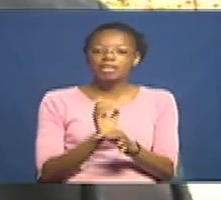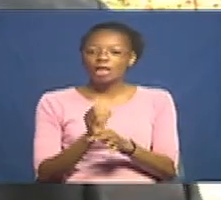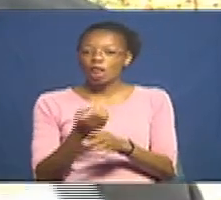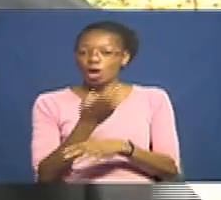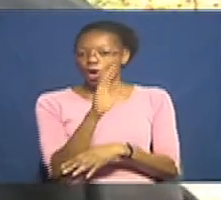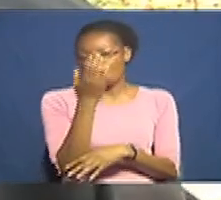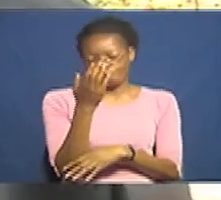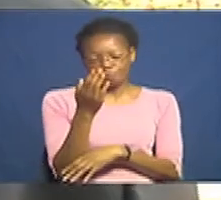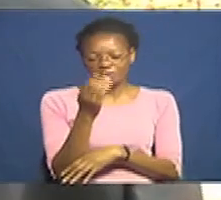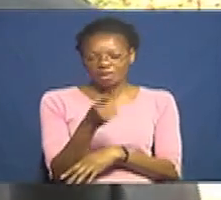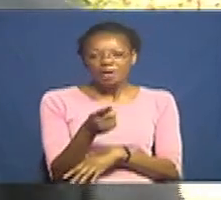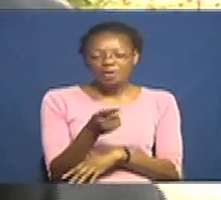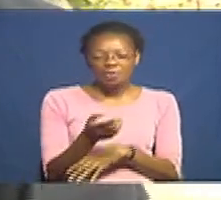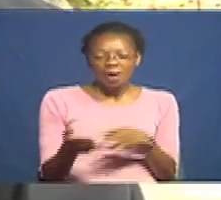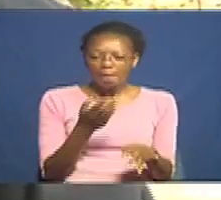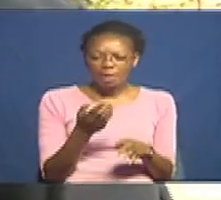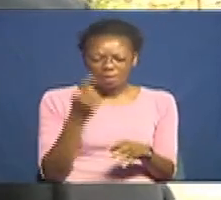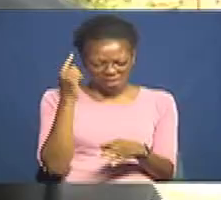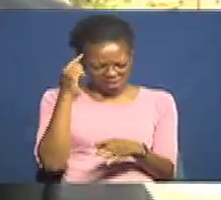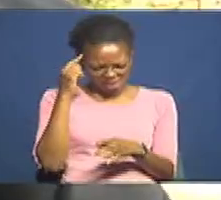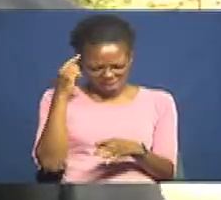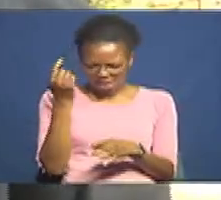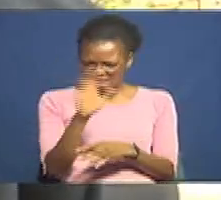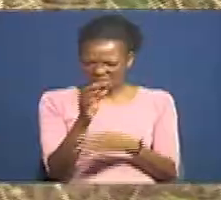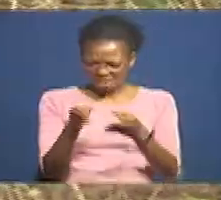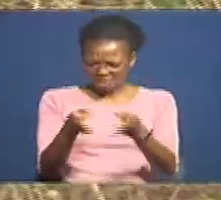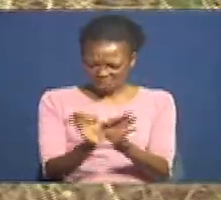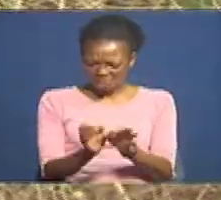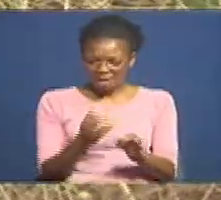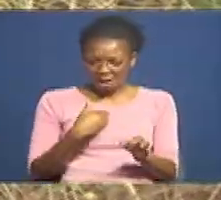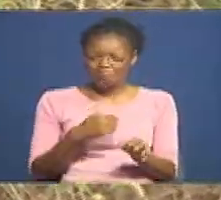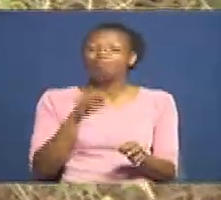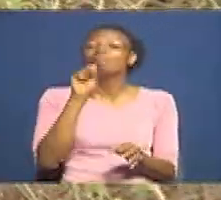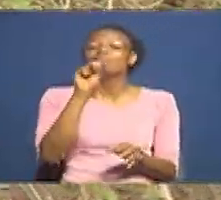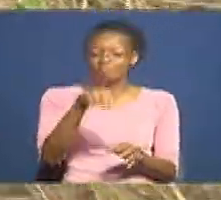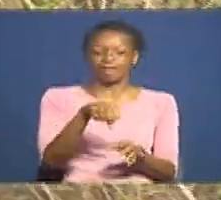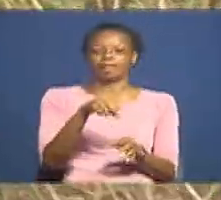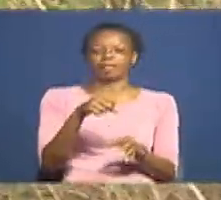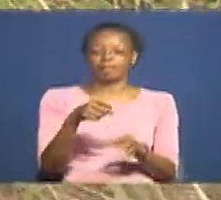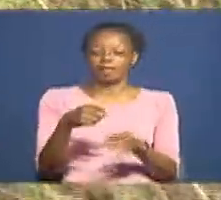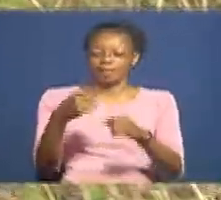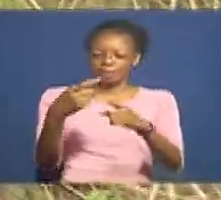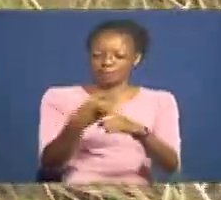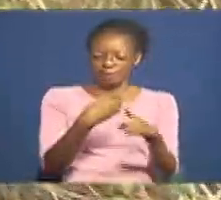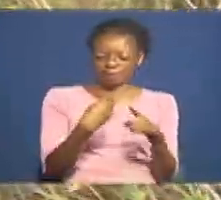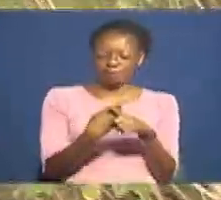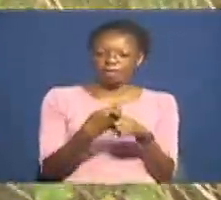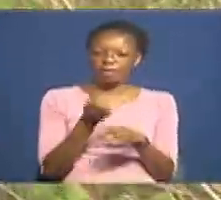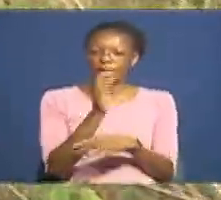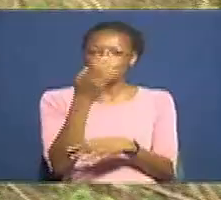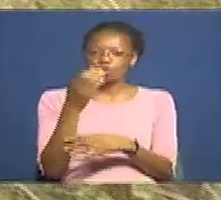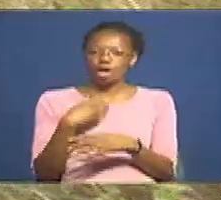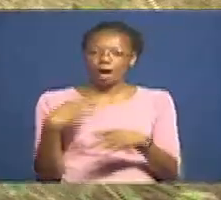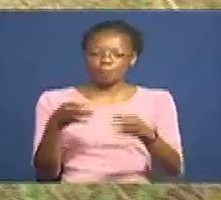inaambatana, vile inakaribiana kiukoo, iko na ukoo miti. Pia, utafiti hugarimu kiasi kikubwa cha fedha